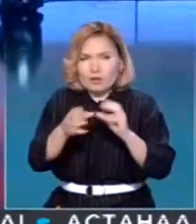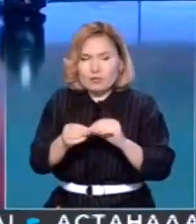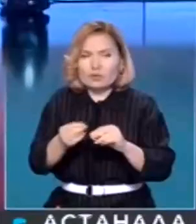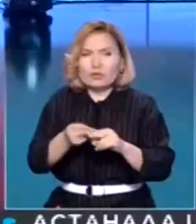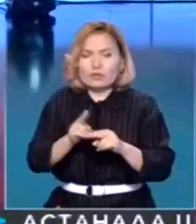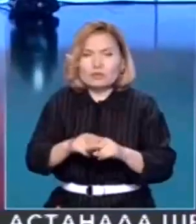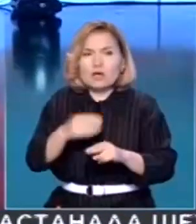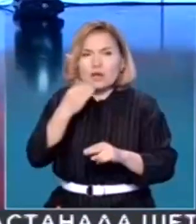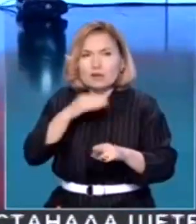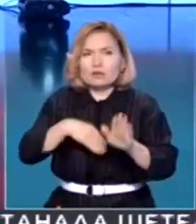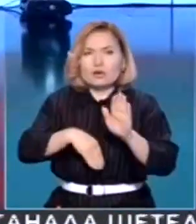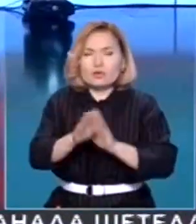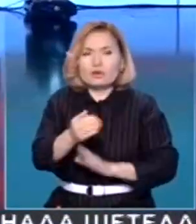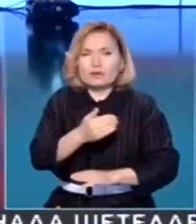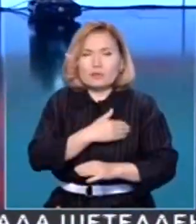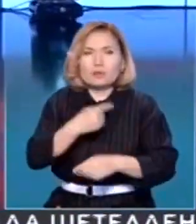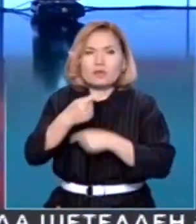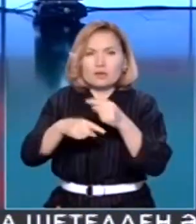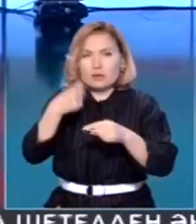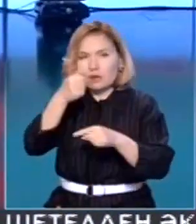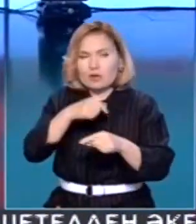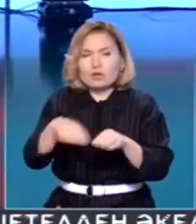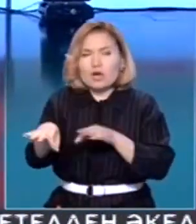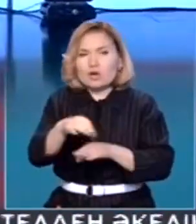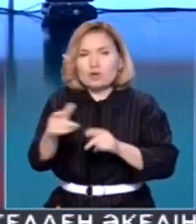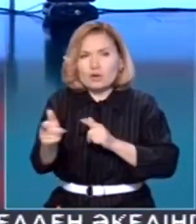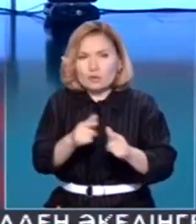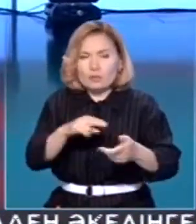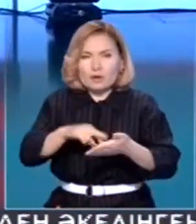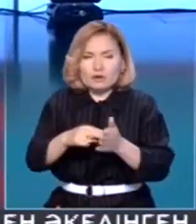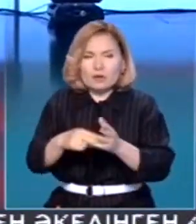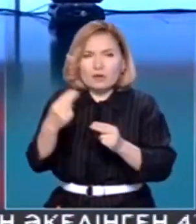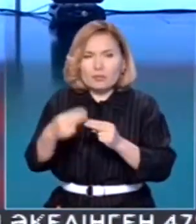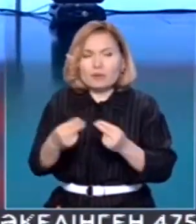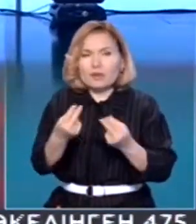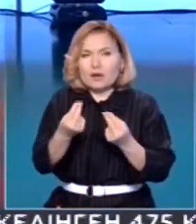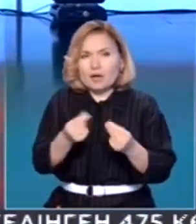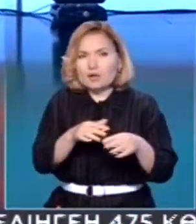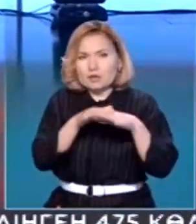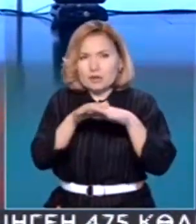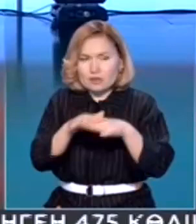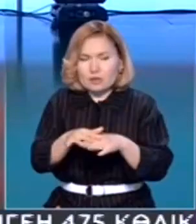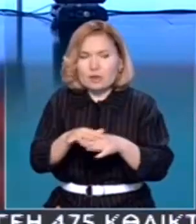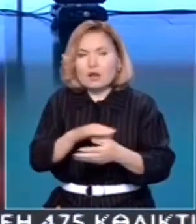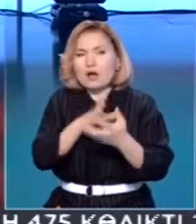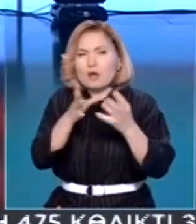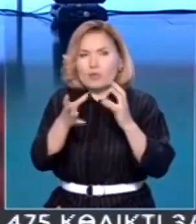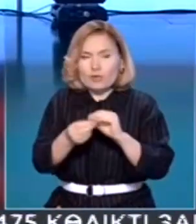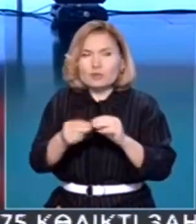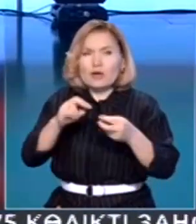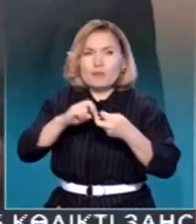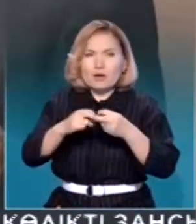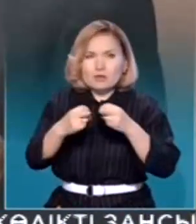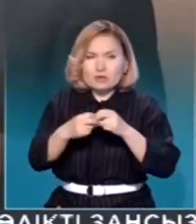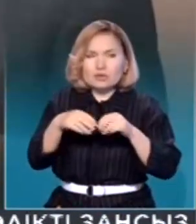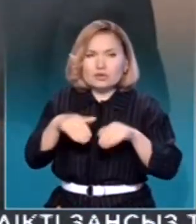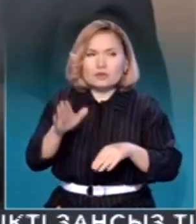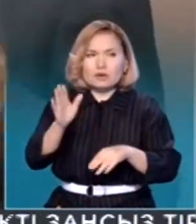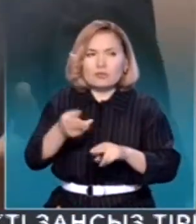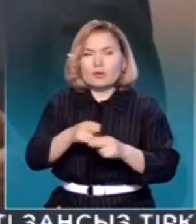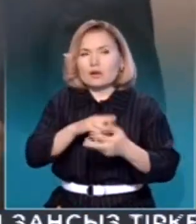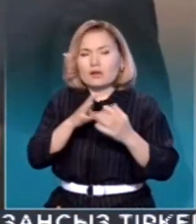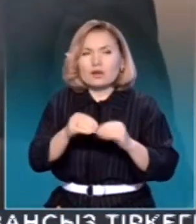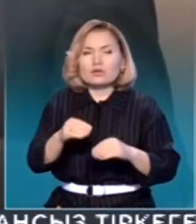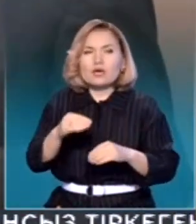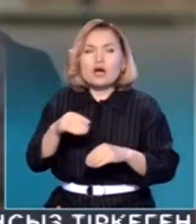деп. Келесі жылға дейін жобалау жұмыстарын бітіріп, сонан кейін параллельно қаржы мәселесін қарастырып жатырмыз. Сарапшылар